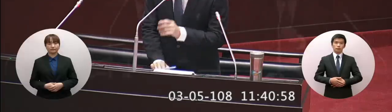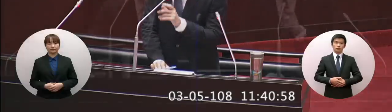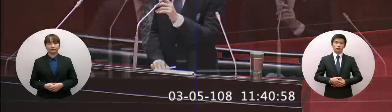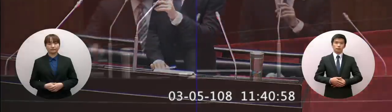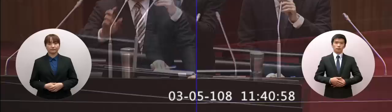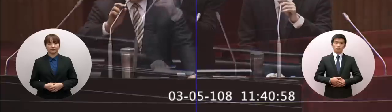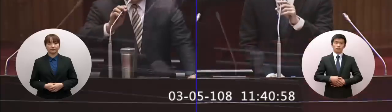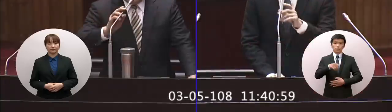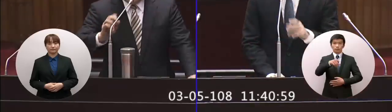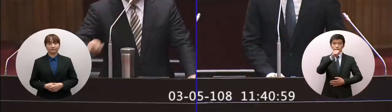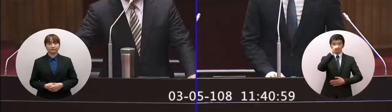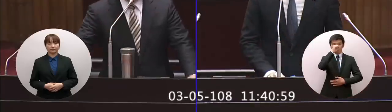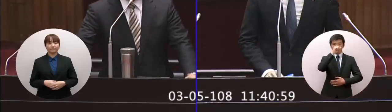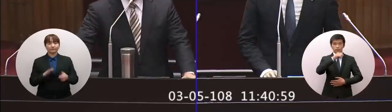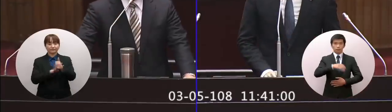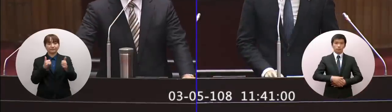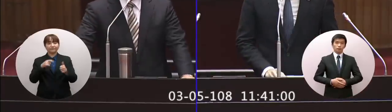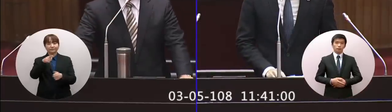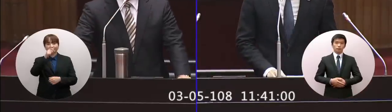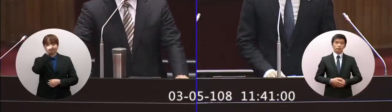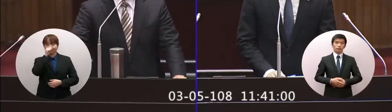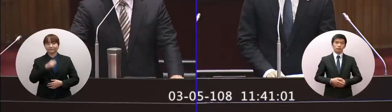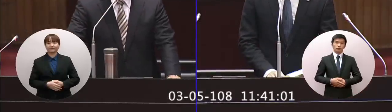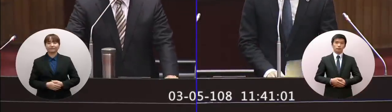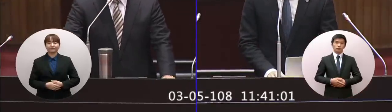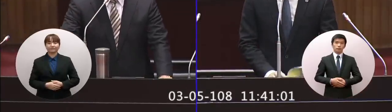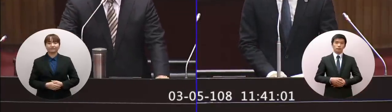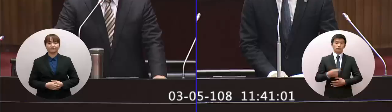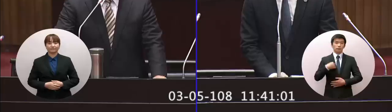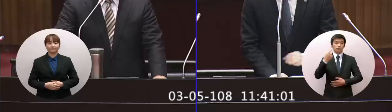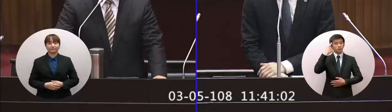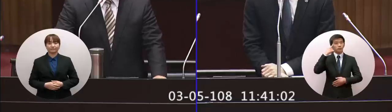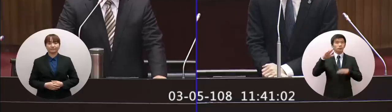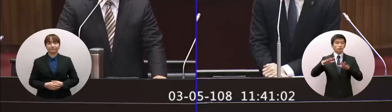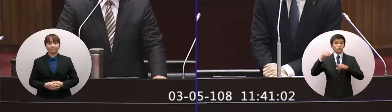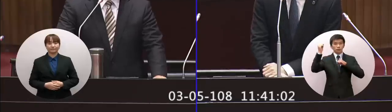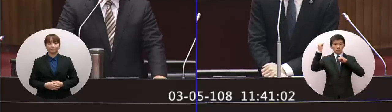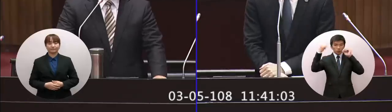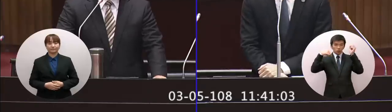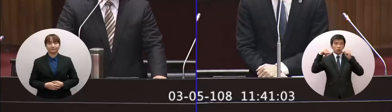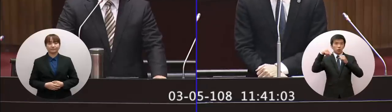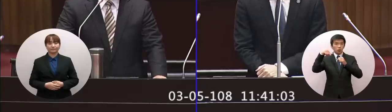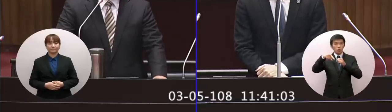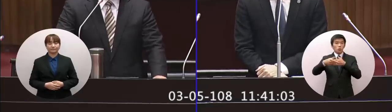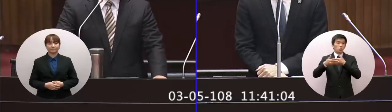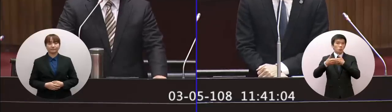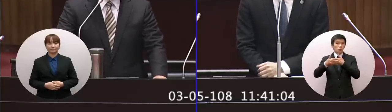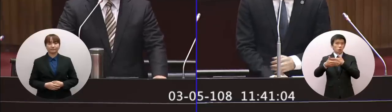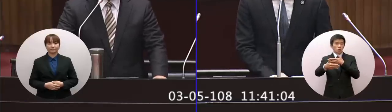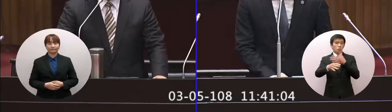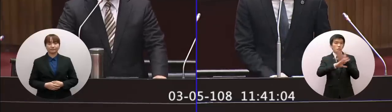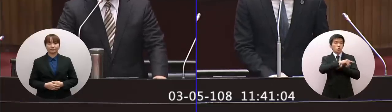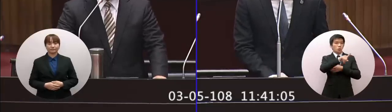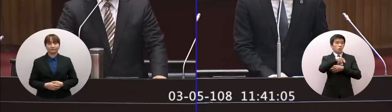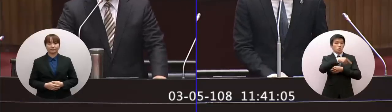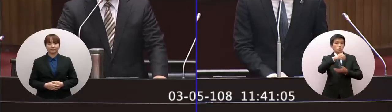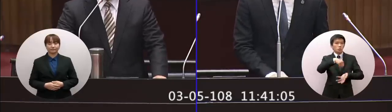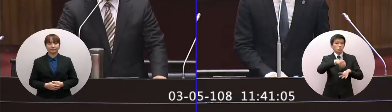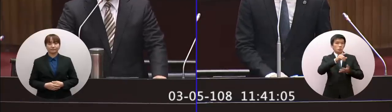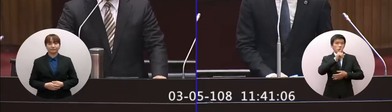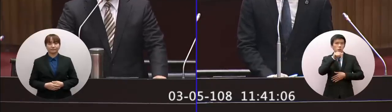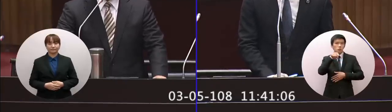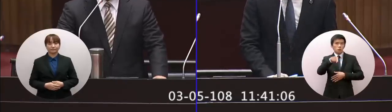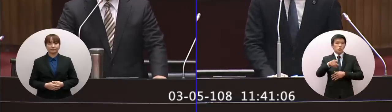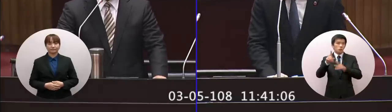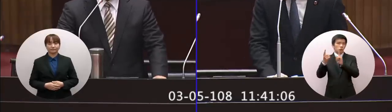你好，你好。 委员你好。 我想今日早起吼，会再安尼过落来，足侪人拢伫讲即个甲